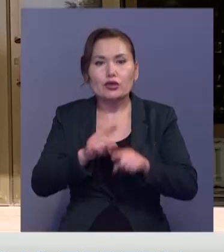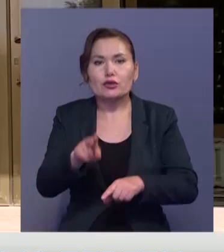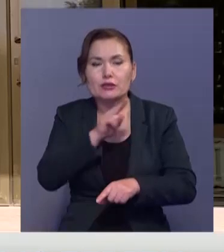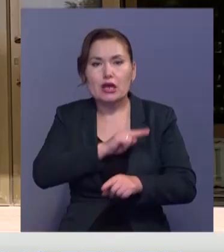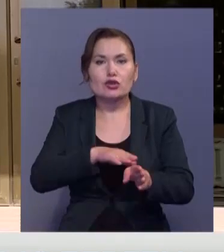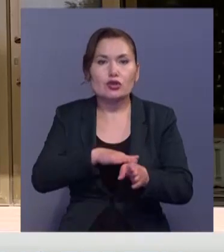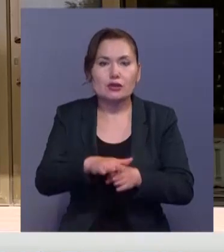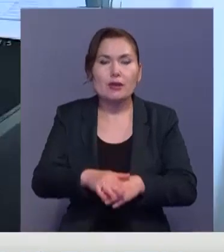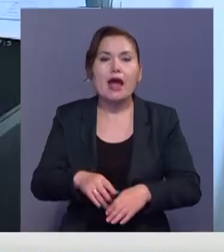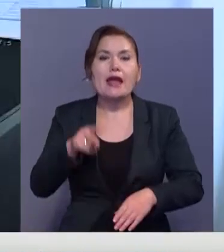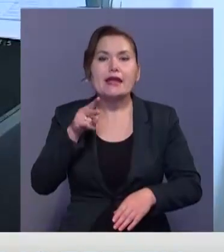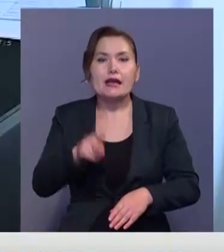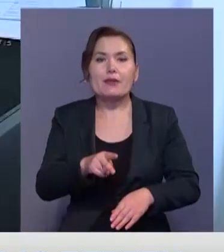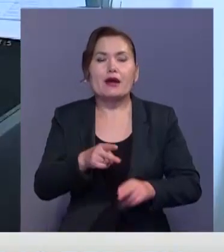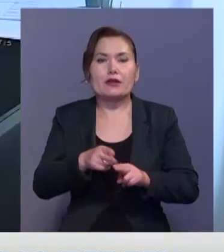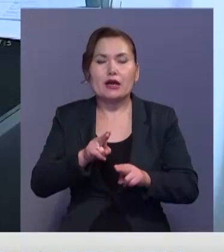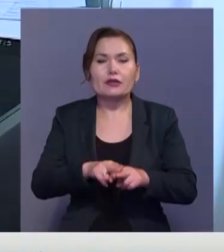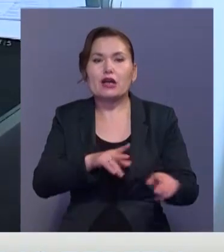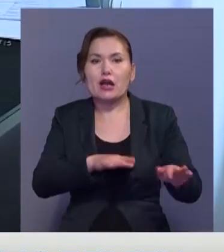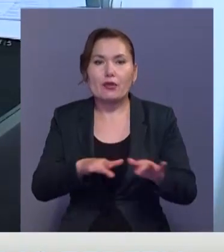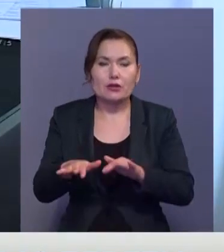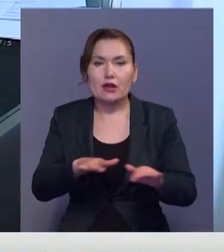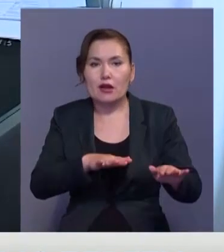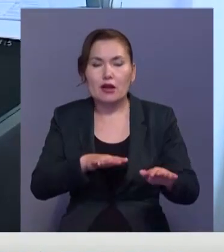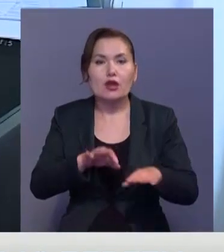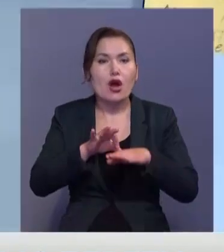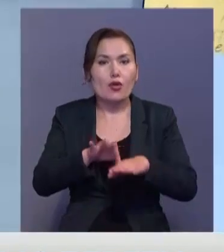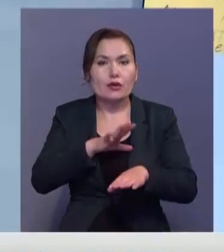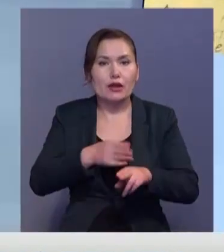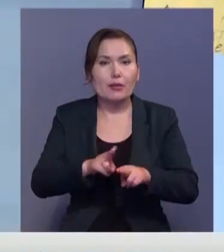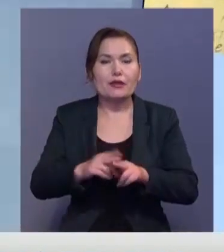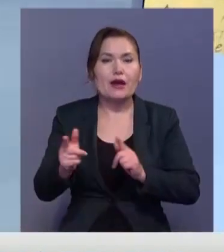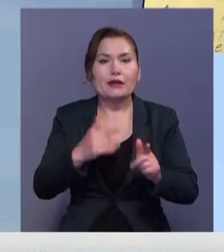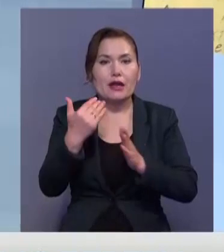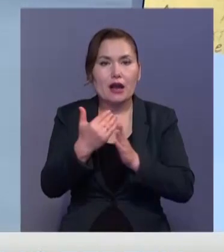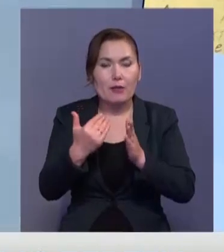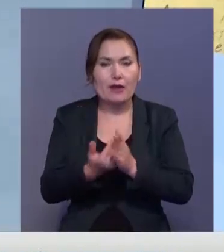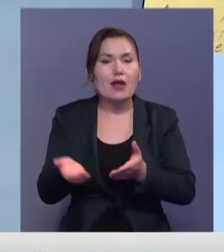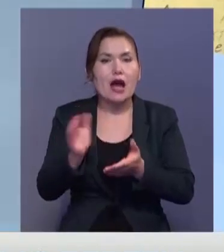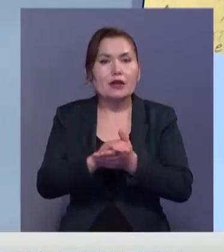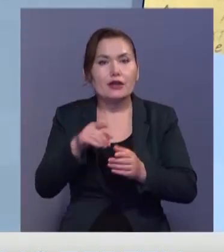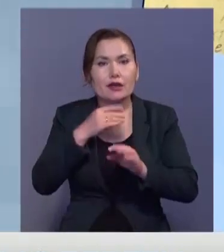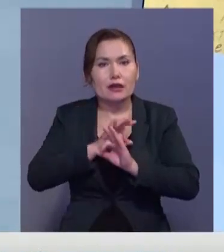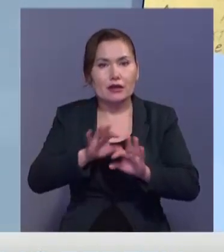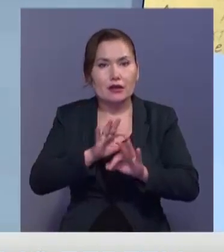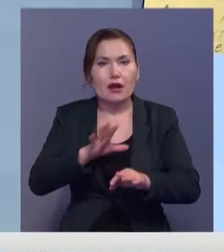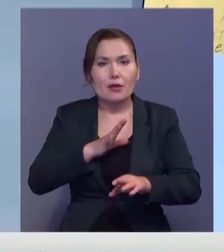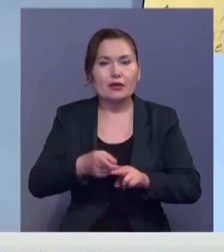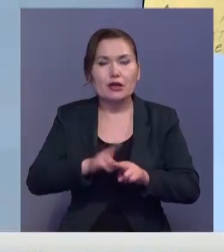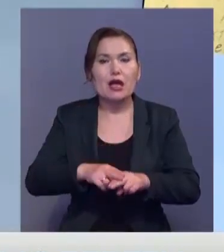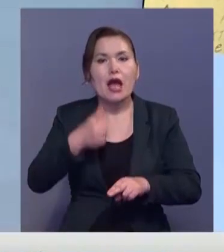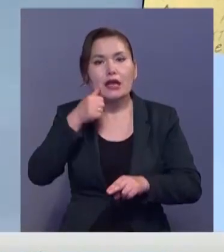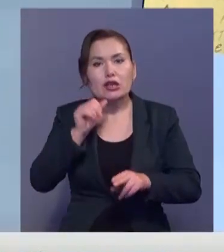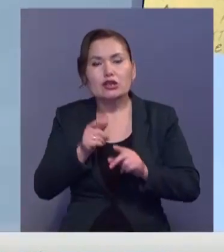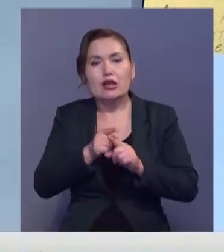үгіт-насихат жұмыстарын жүргізіп, 2000-нан аса шара өткізген. Дайындаған бағдарламасын таныстырып, өзара пікір сайысқа да түсіпті.